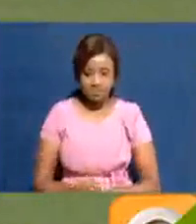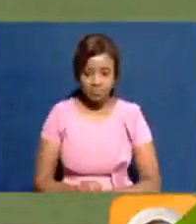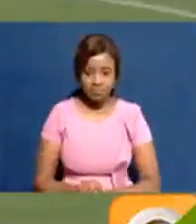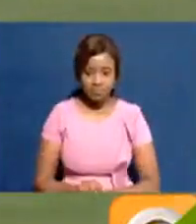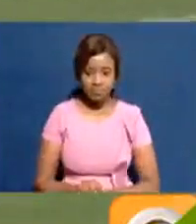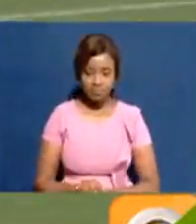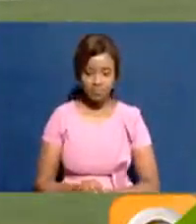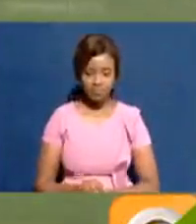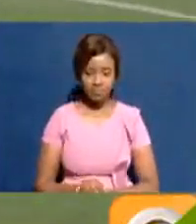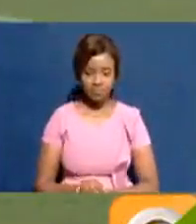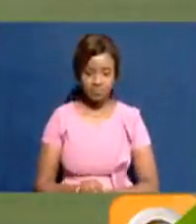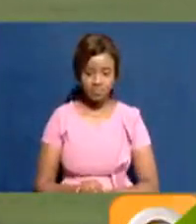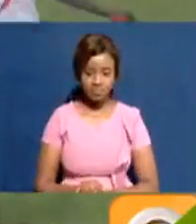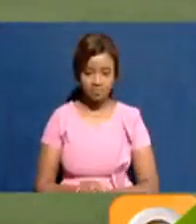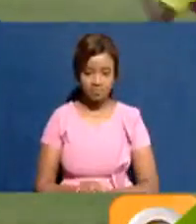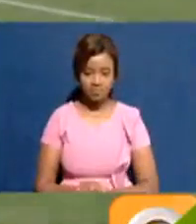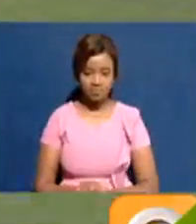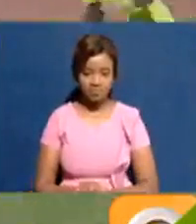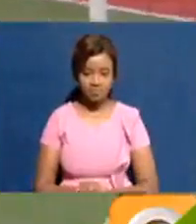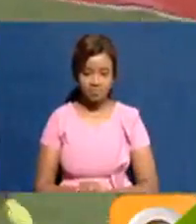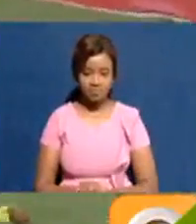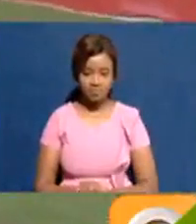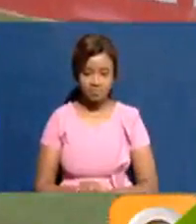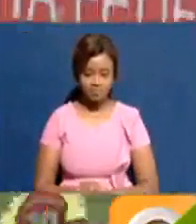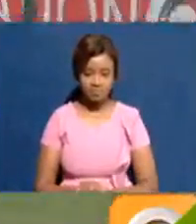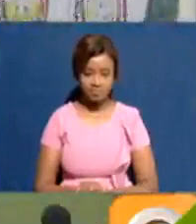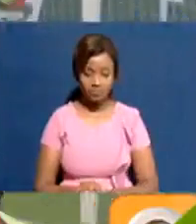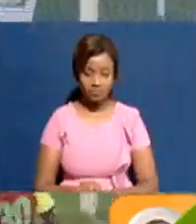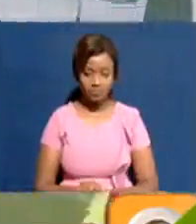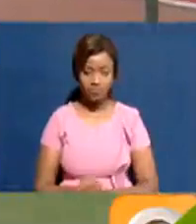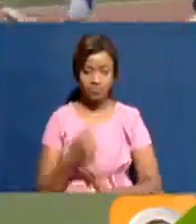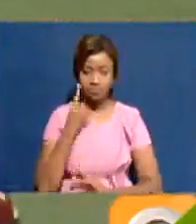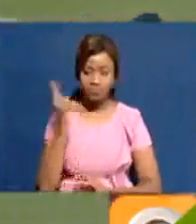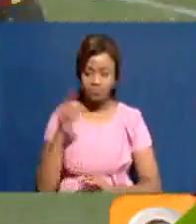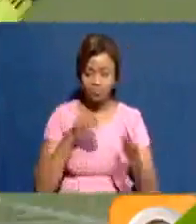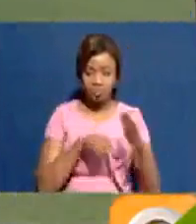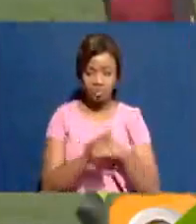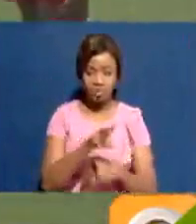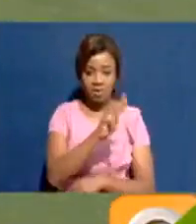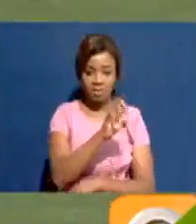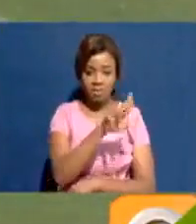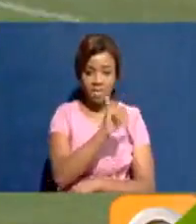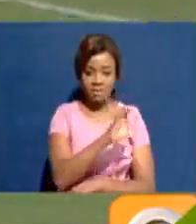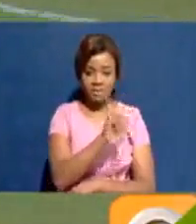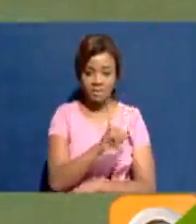Akiingia pale sasa ni fasila diambo. Leta cross kule Masairo!